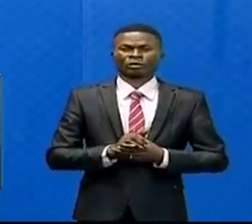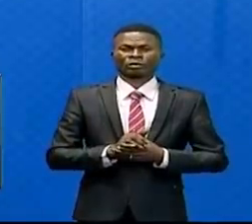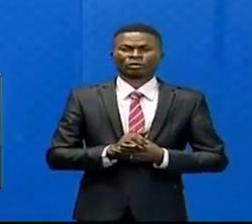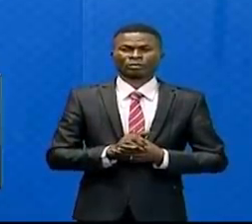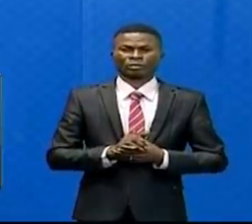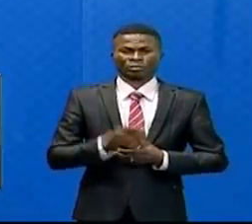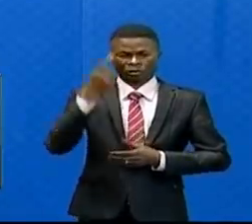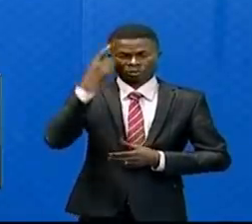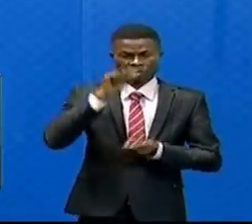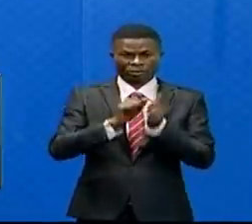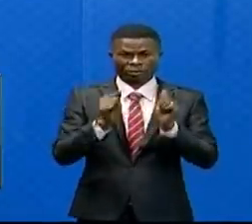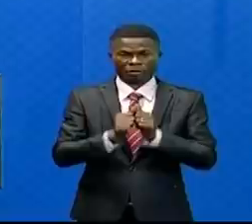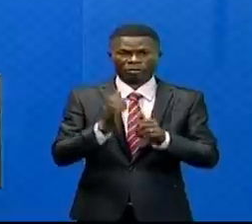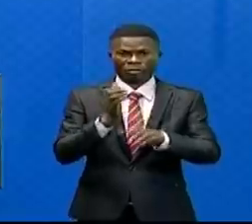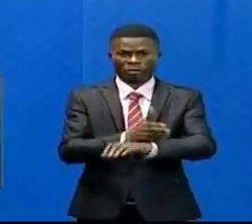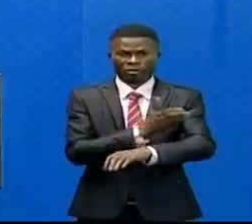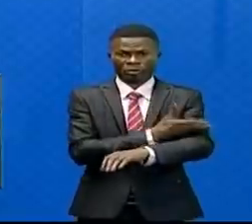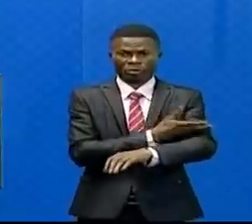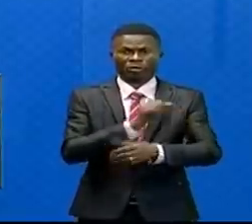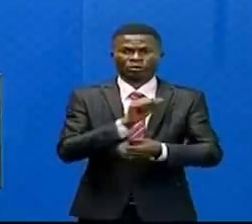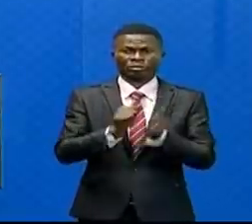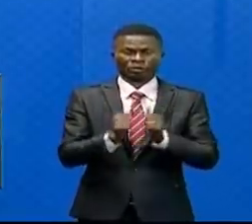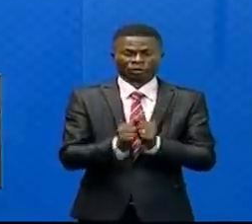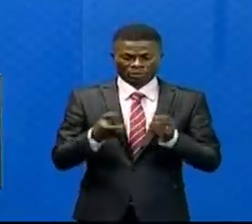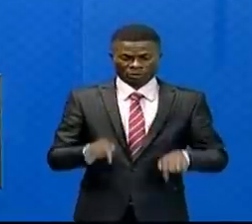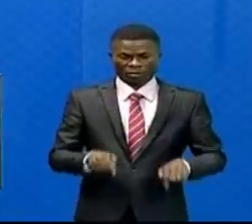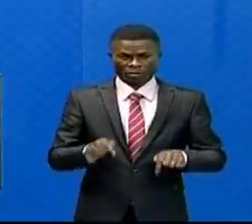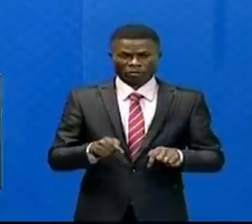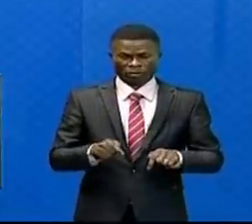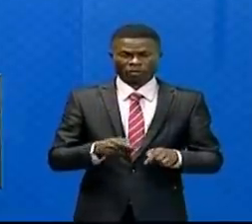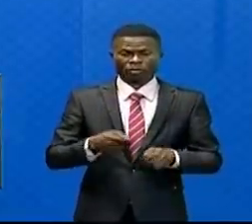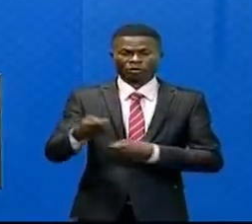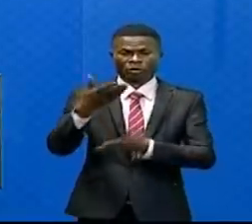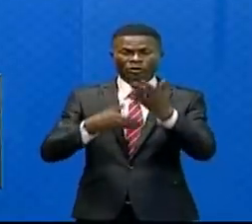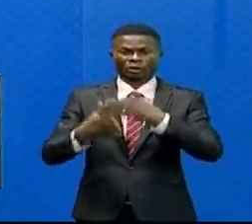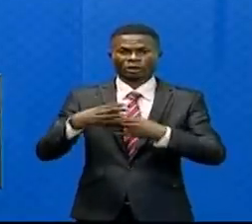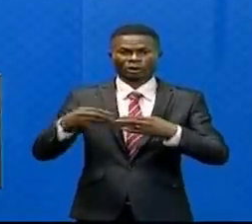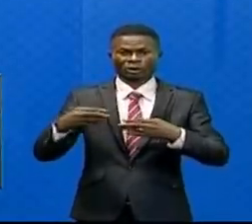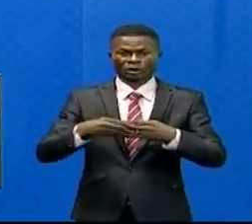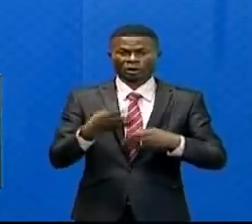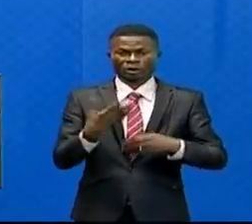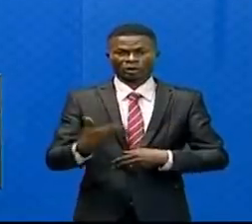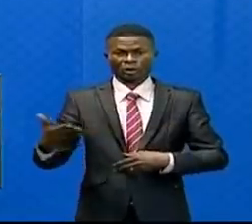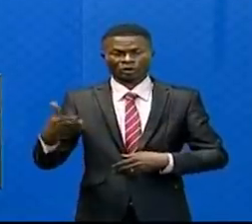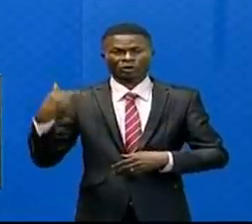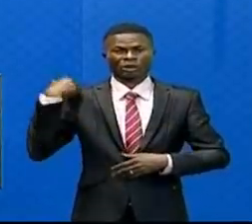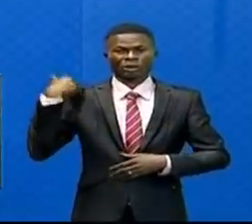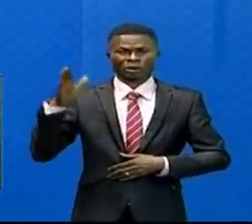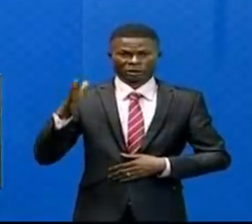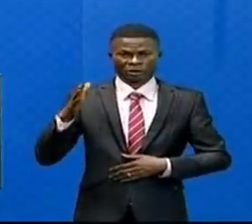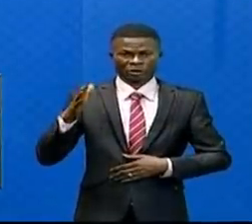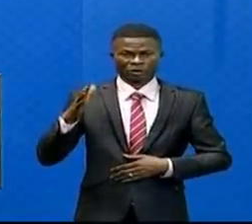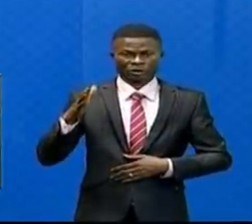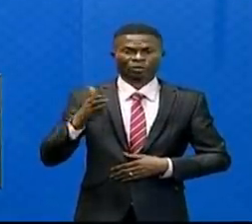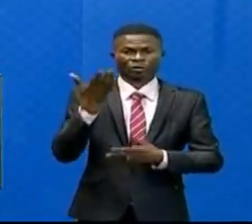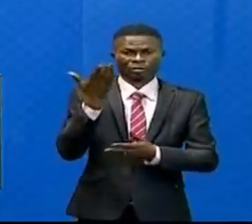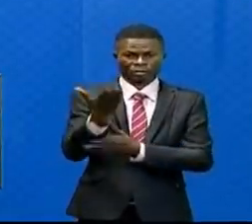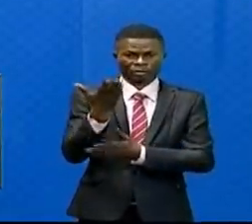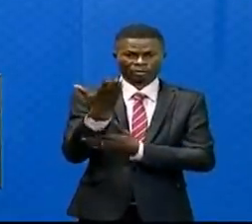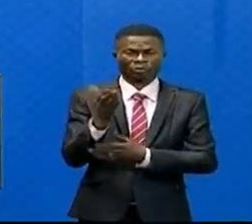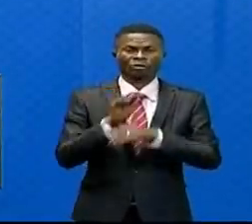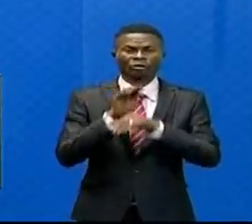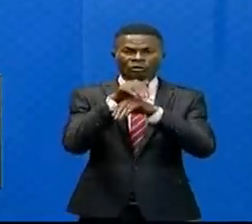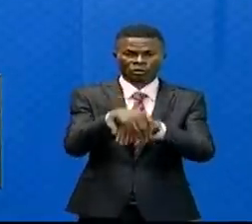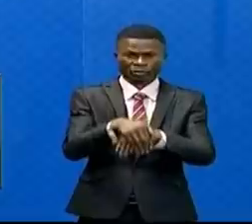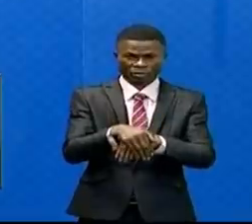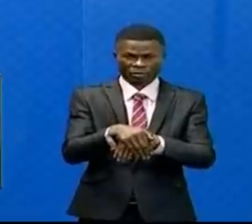Au sujet de l'évolution de la situation récente sur le marché d'échange ainsi que de biens et services, invitée à participer